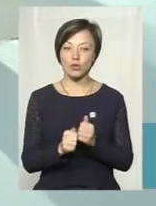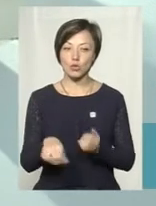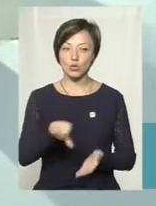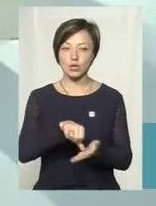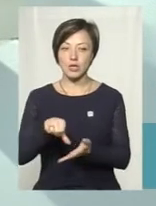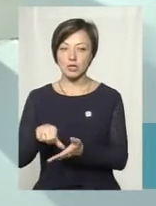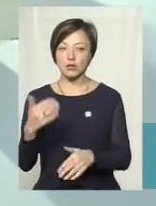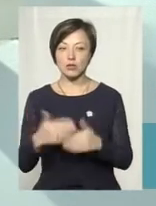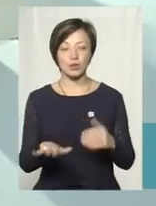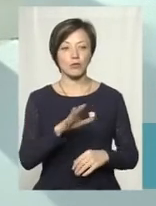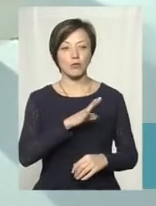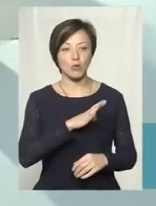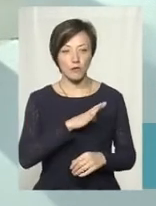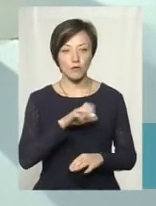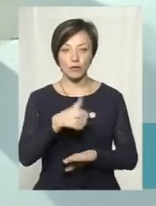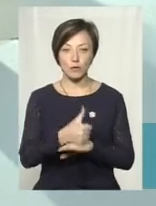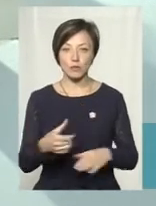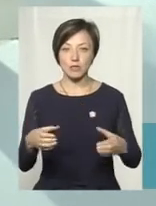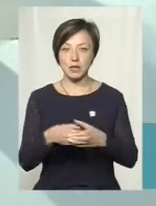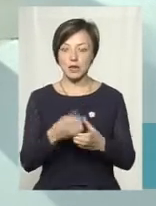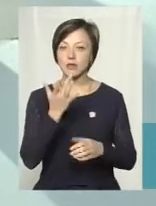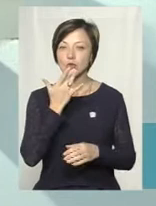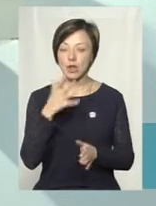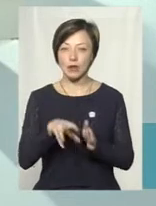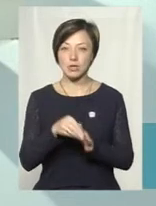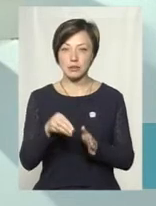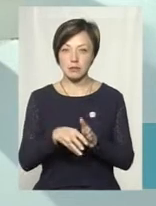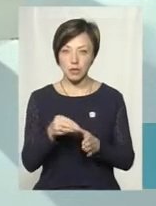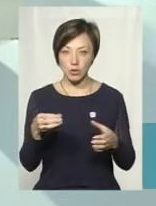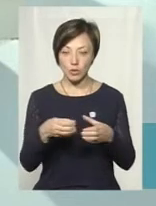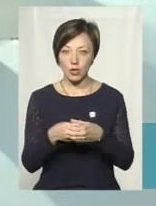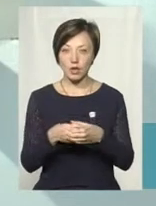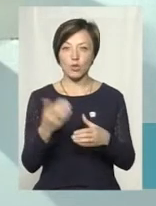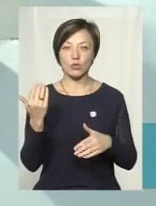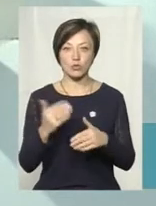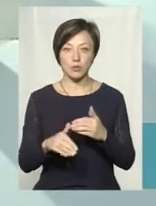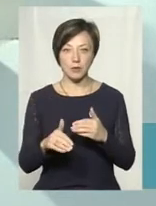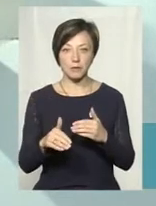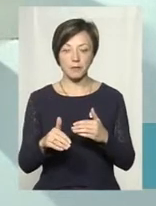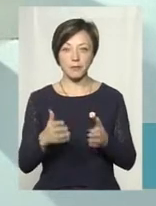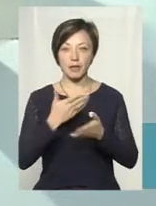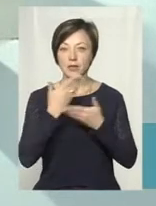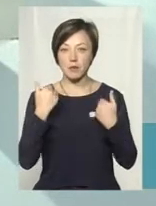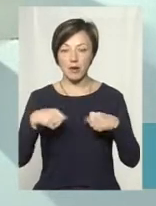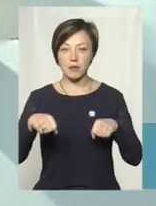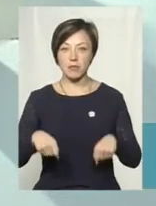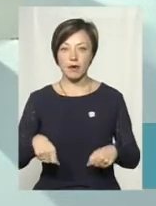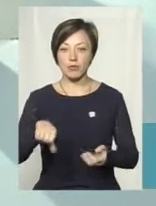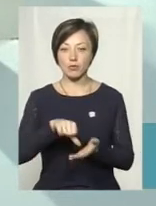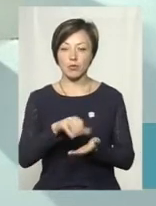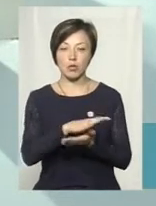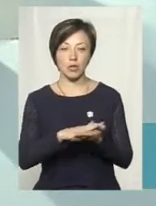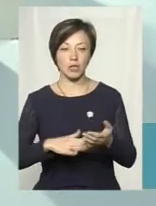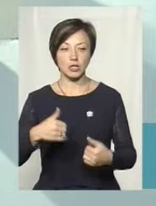учасник, який вже був в основному складі національної збірної, він вже не має права брати участь в